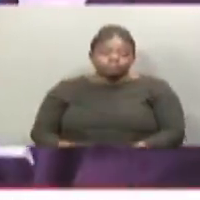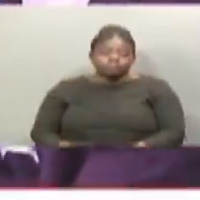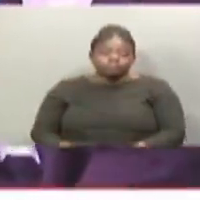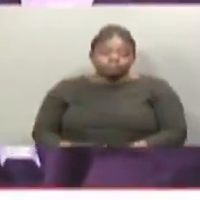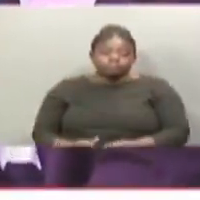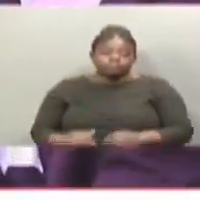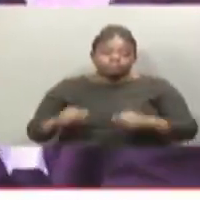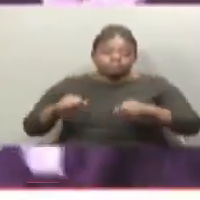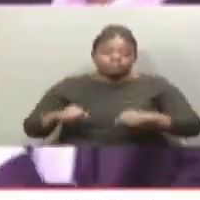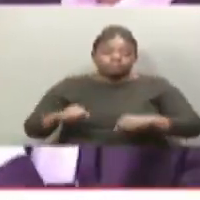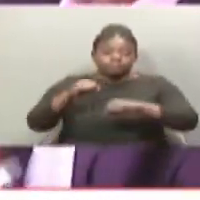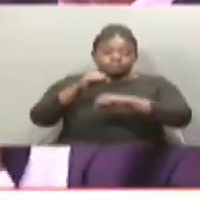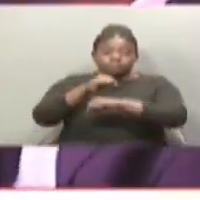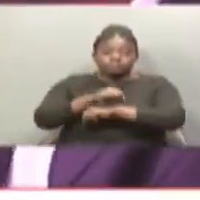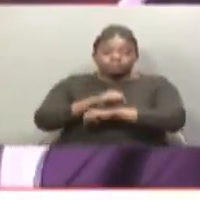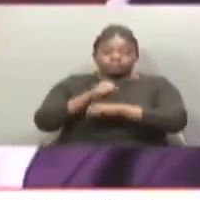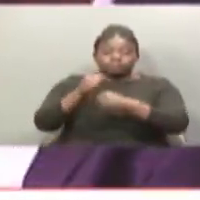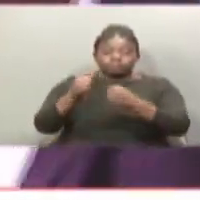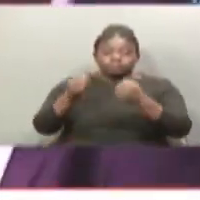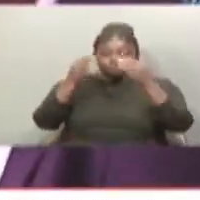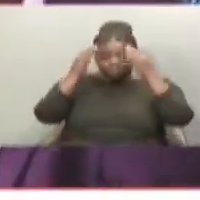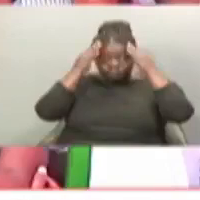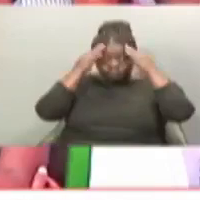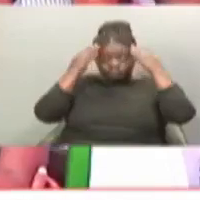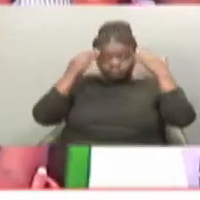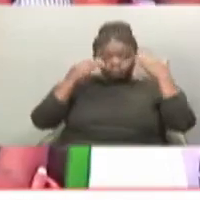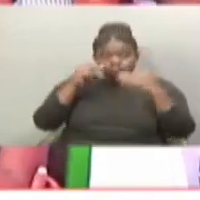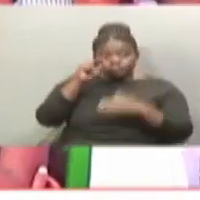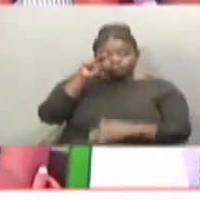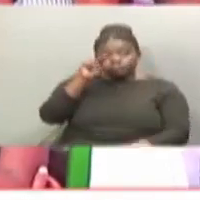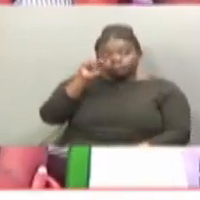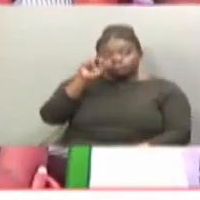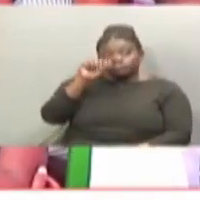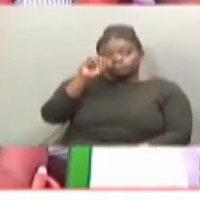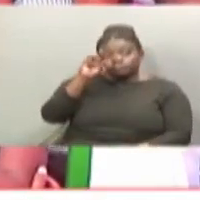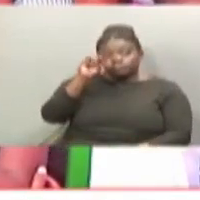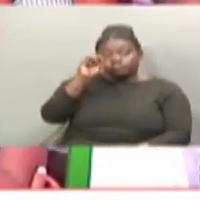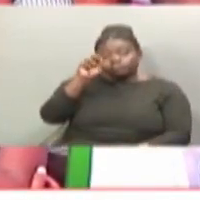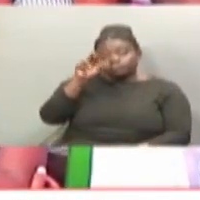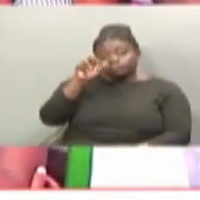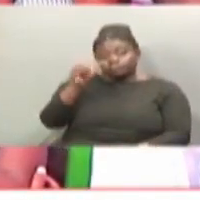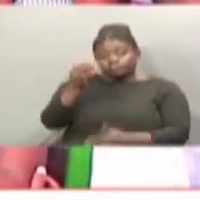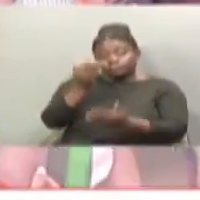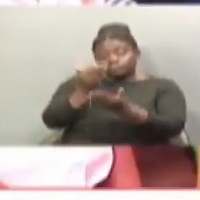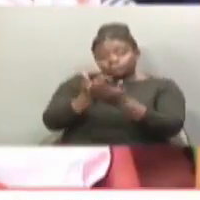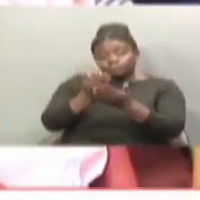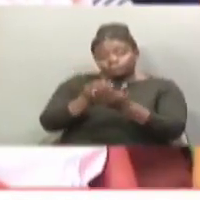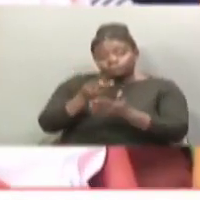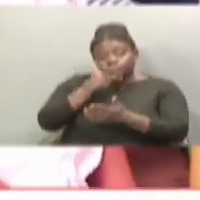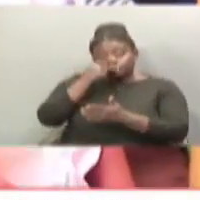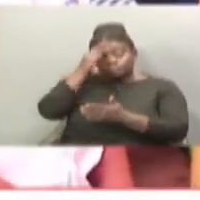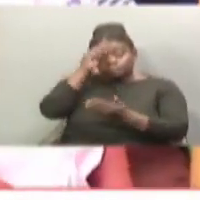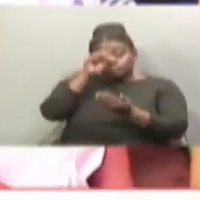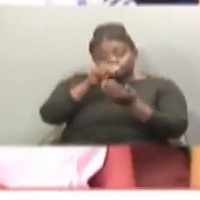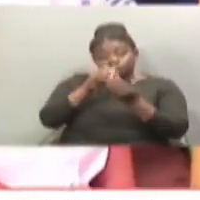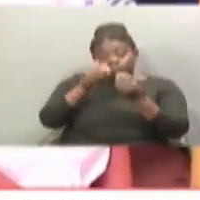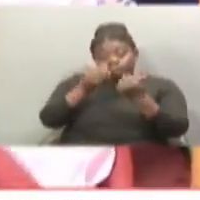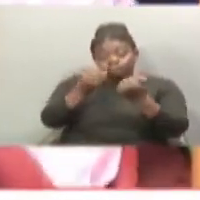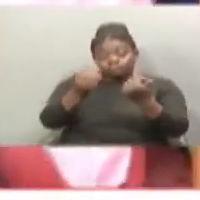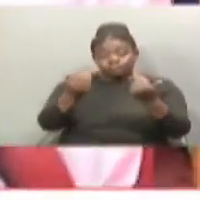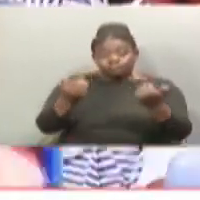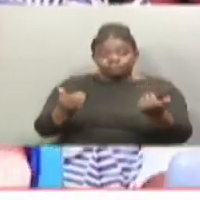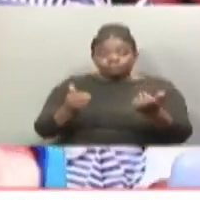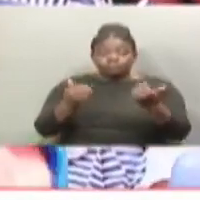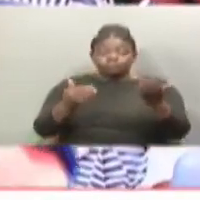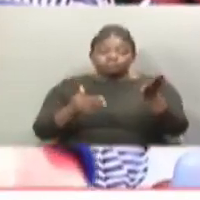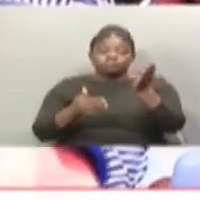Omukulu w'essomero lya Seeta Junior, Sister Crispin Namara, asabye abazadde okukuuma obulungi abayizi mu luwummula kubanga baleeteddwa mangu